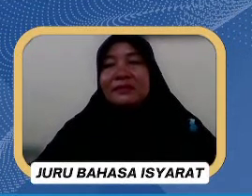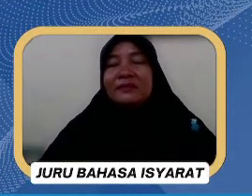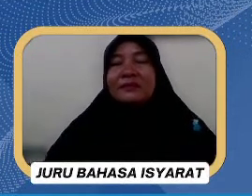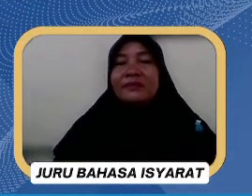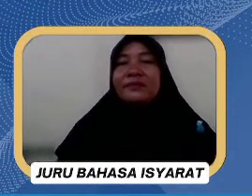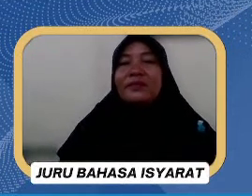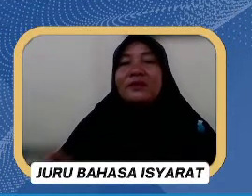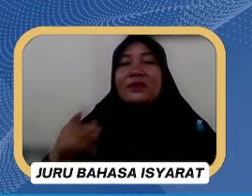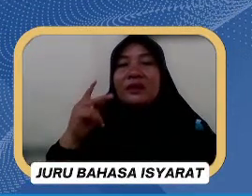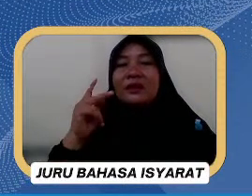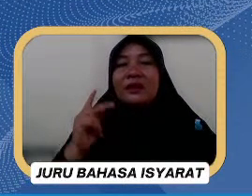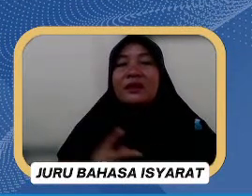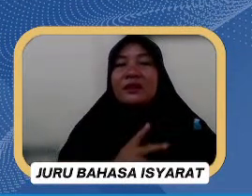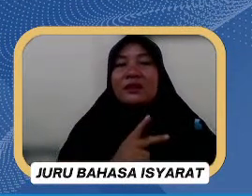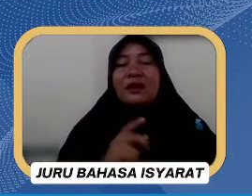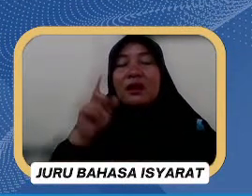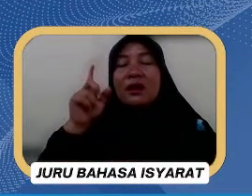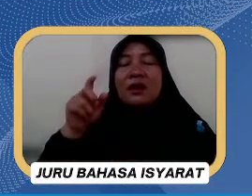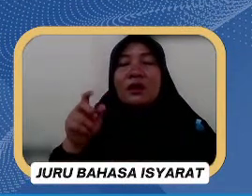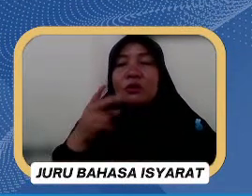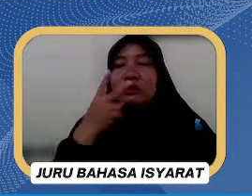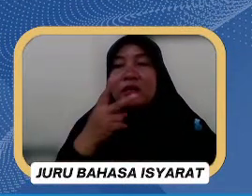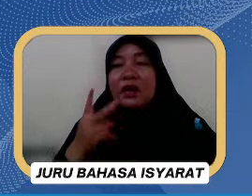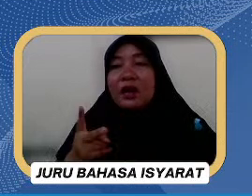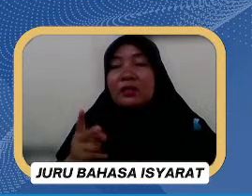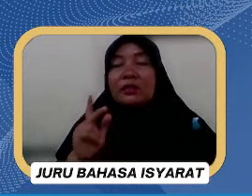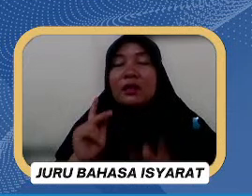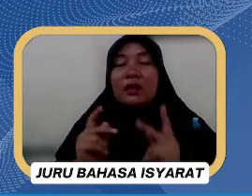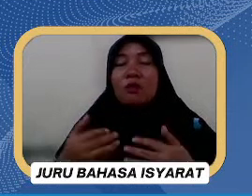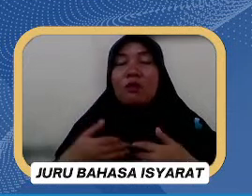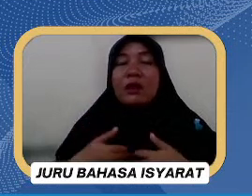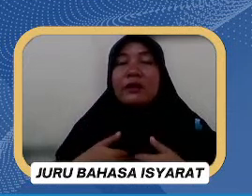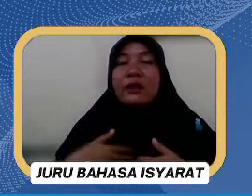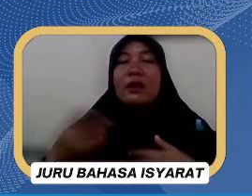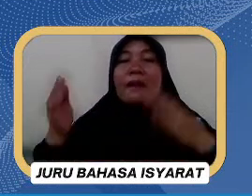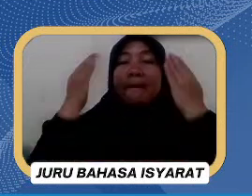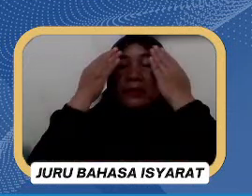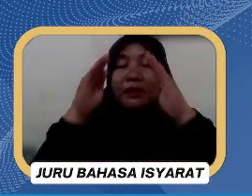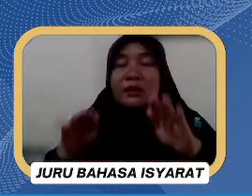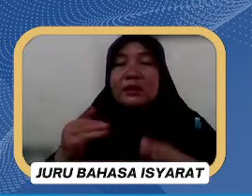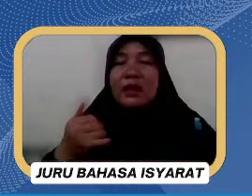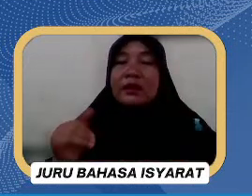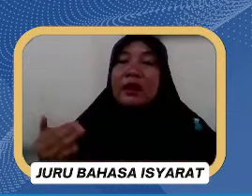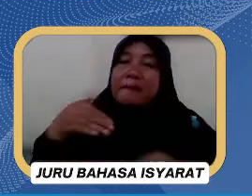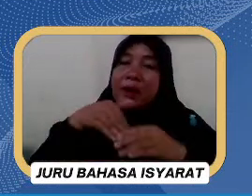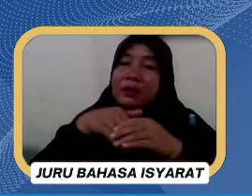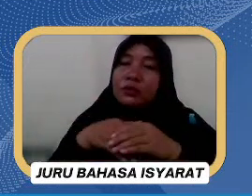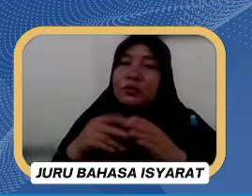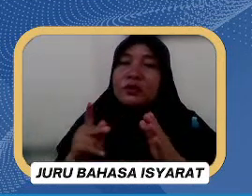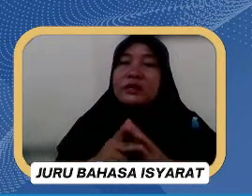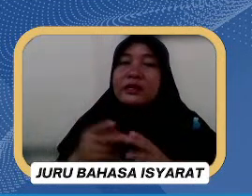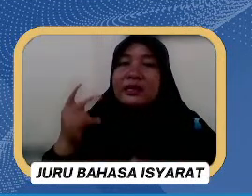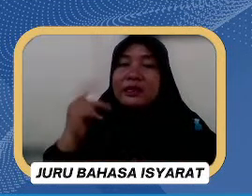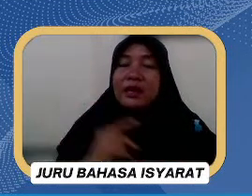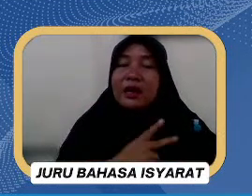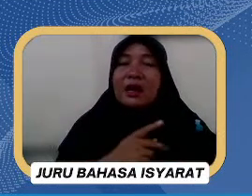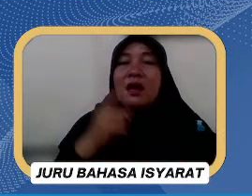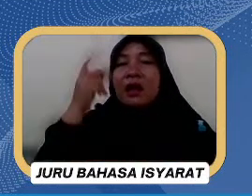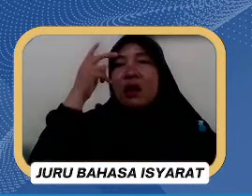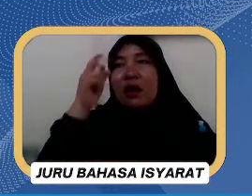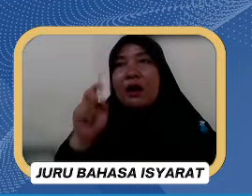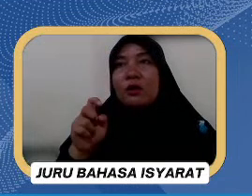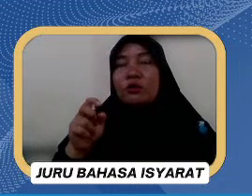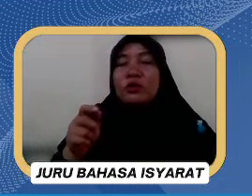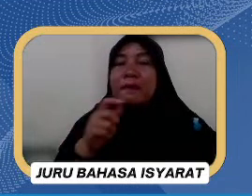lainnya. Dan kita belum memastikan berita tersebut benar. Dan juga untuk orang tua mungkin pentingnya